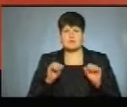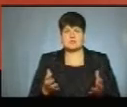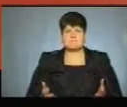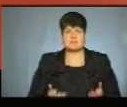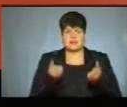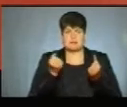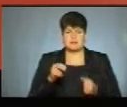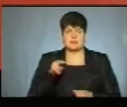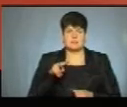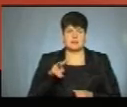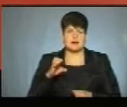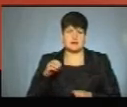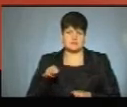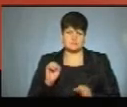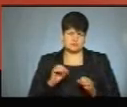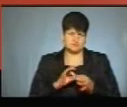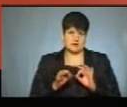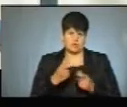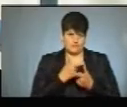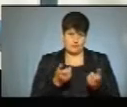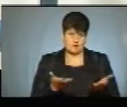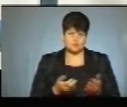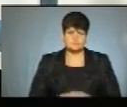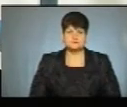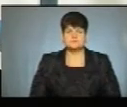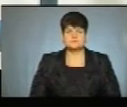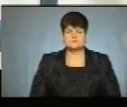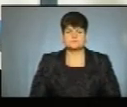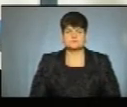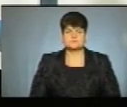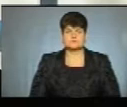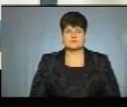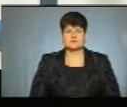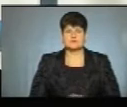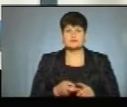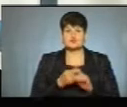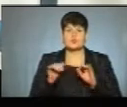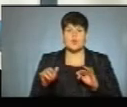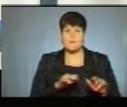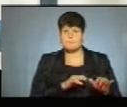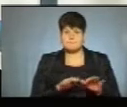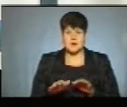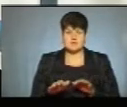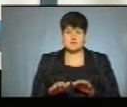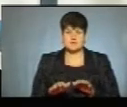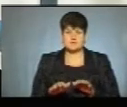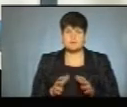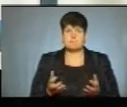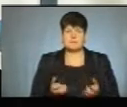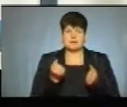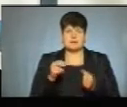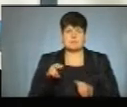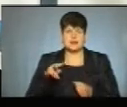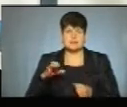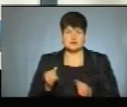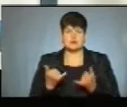Пласт. Можете дати якусь більш детальну інформацію, можливо? Ну, в рамках кампанії підтримки Пласту, яка